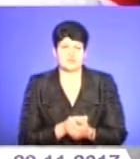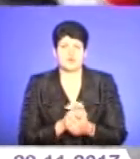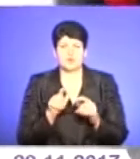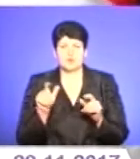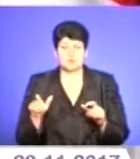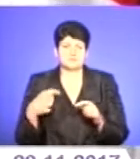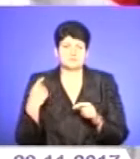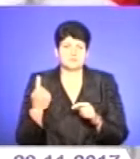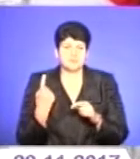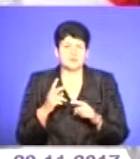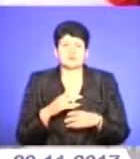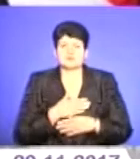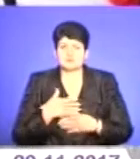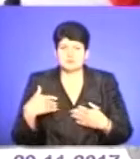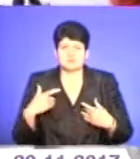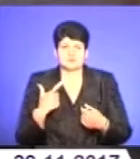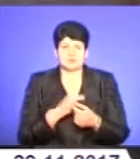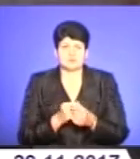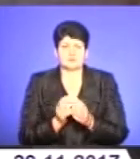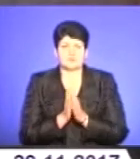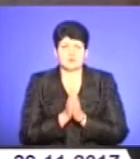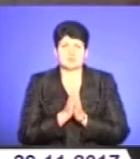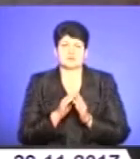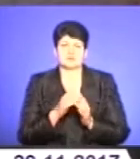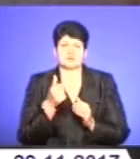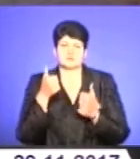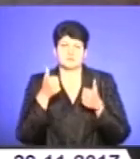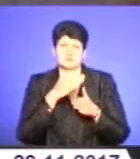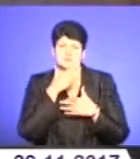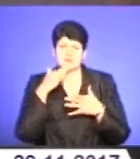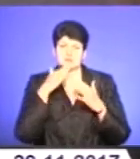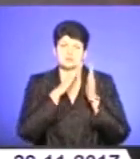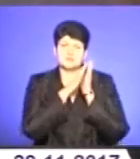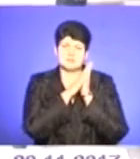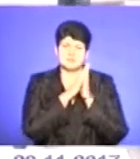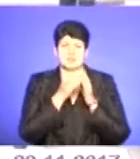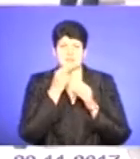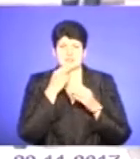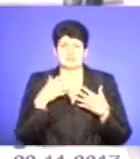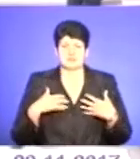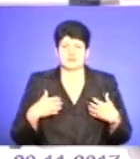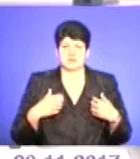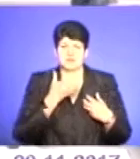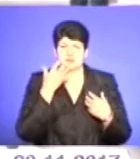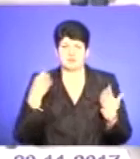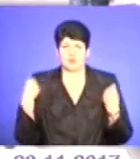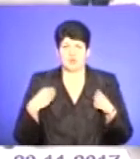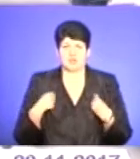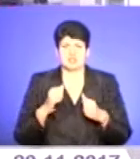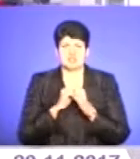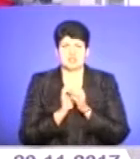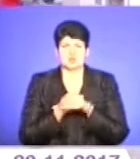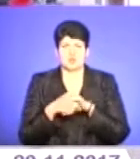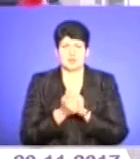не бажають вакцинуватися, лікарі рекомендують висипатися, вживати їжу з високим вмістом вітамінів, тепло одягатися і часто мити